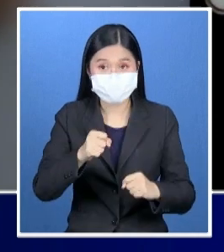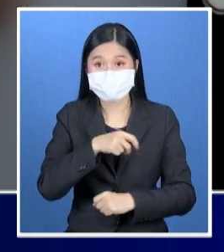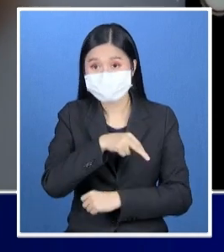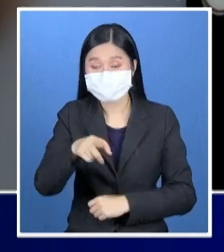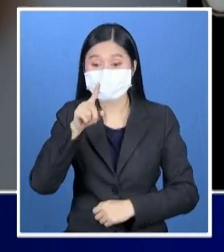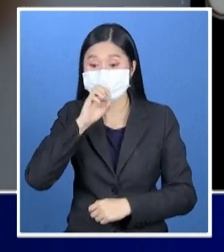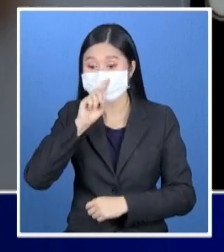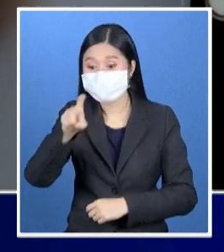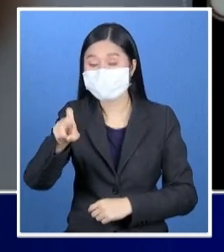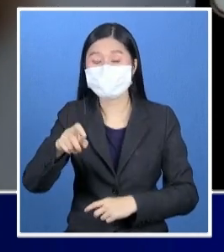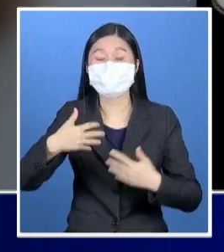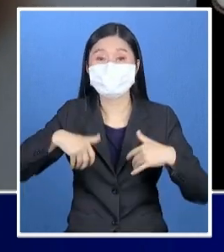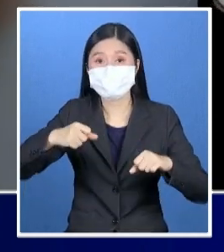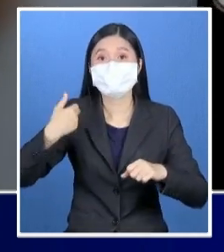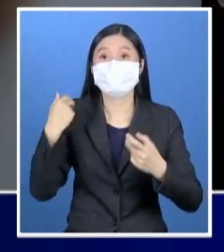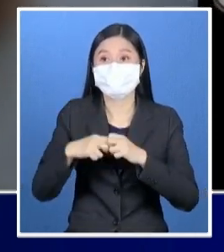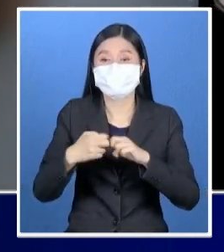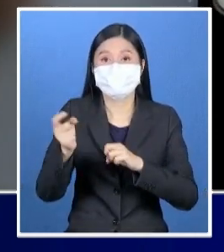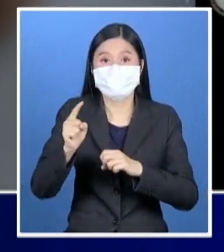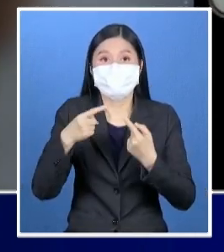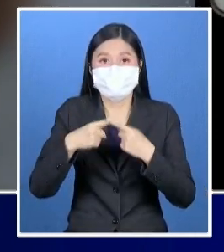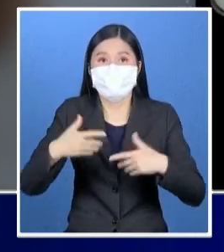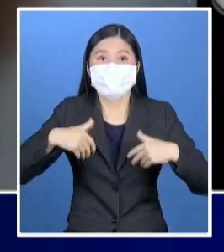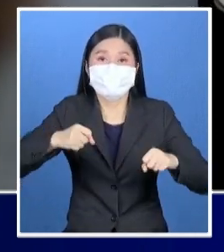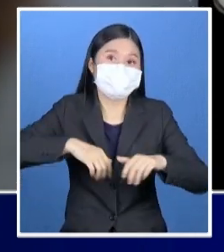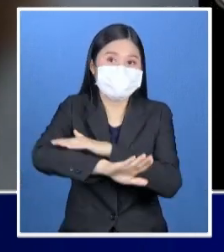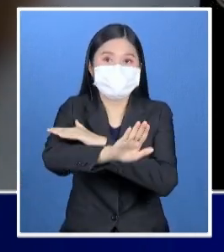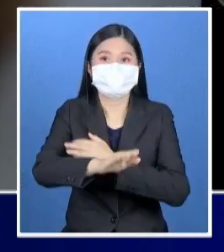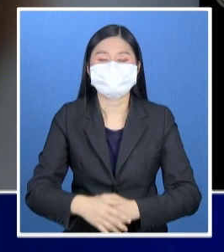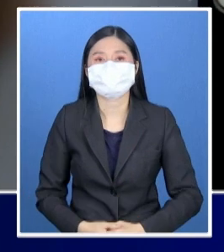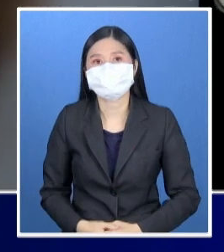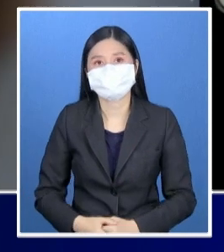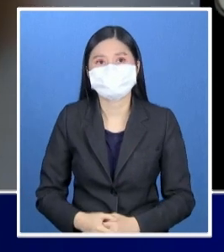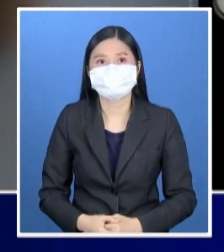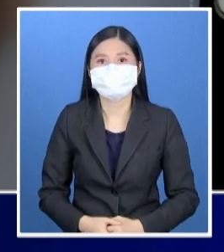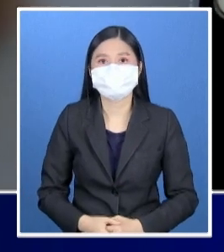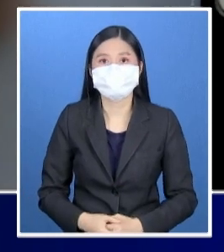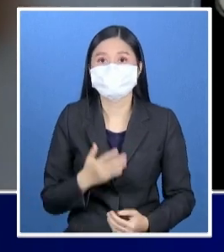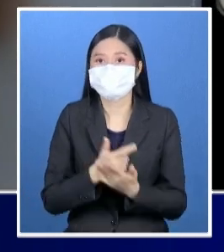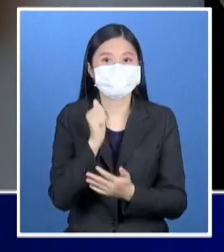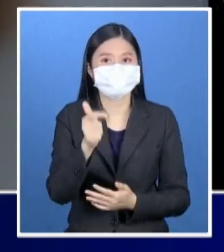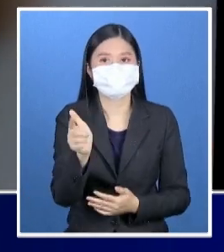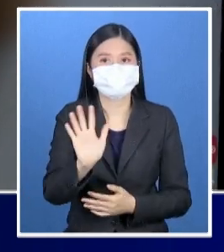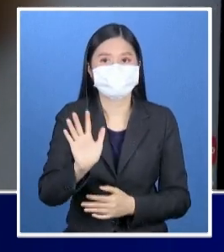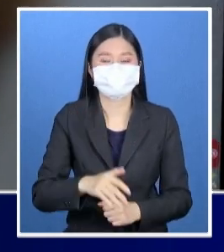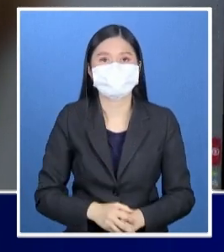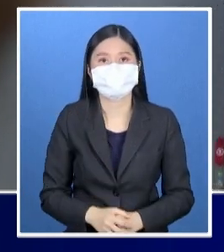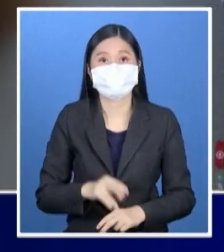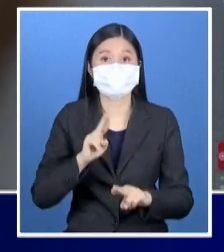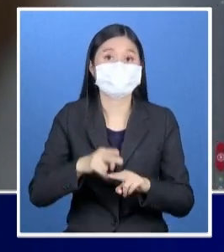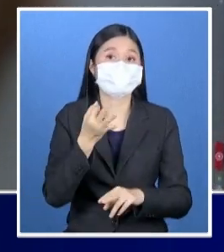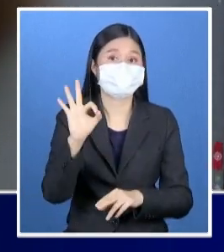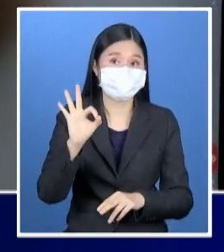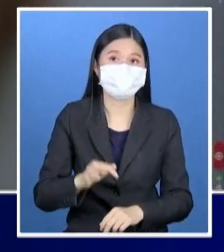ไปถามวินว่าเกิดอะไรขึ้นแต่จู่ๆจังหวะนั้นวินก็ขี่หนีออกไปเลยแล้วเธอก็ไม่ได้จ่ายค่าโดยสารกลายเป็นนั่งฟรีฮ